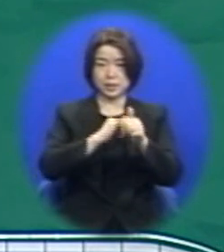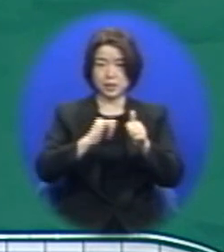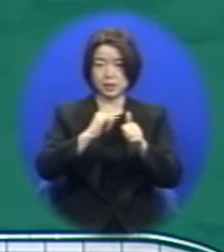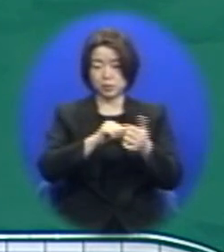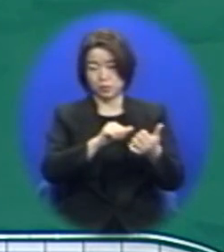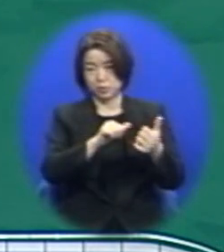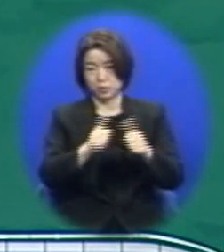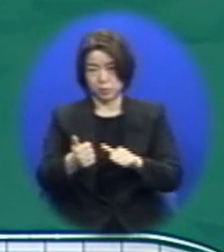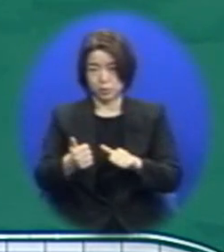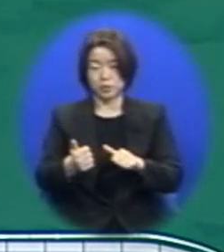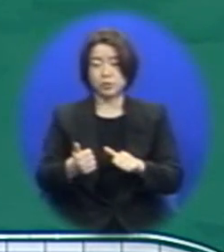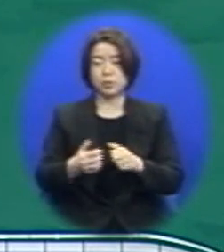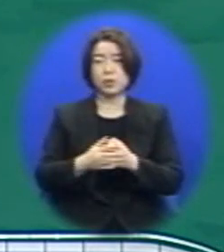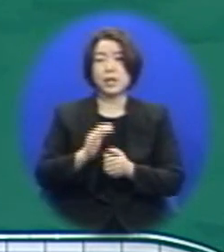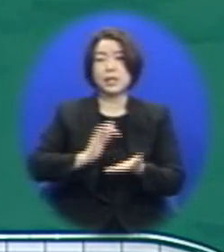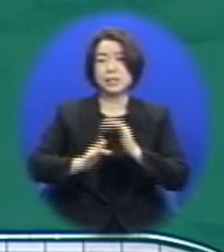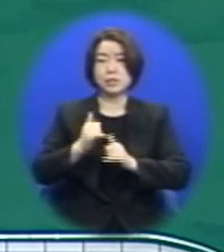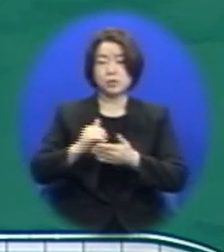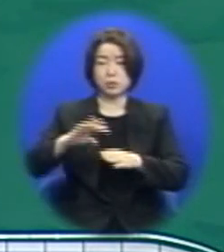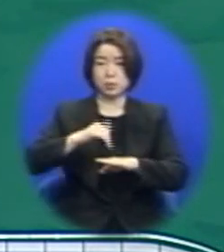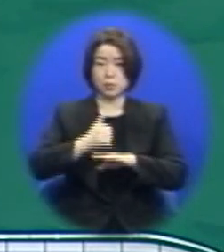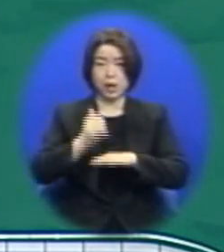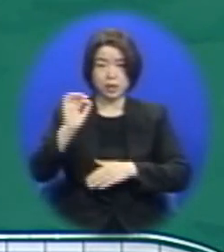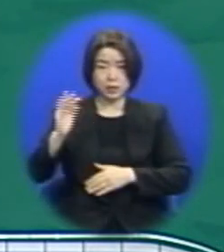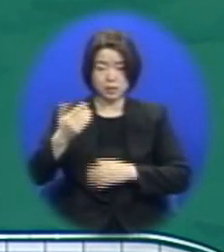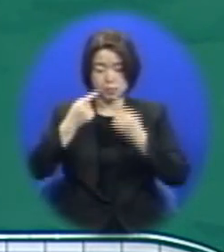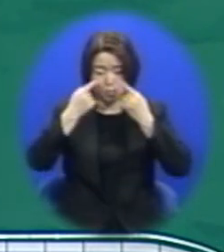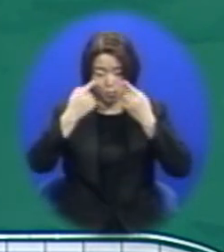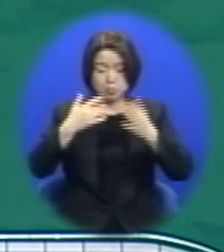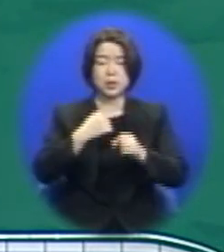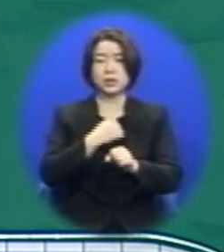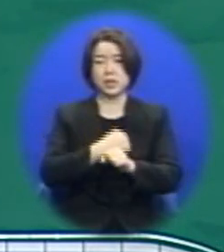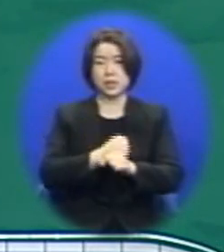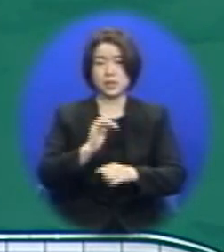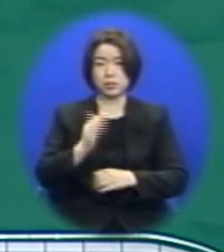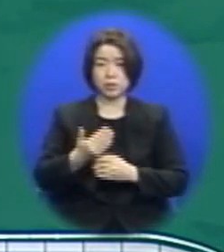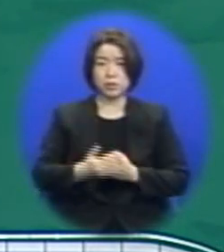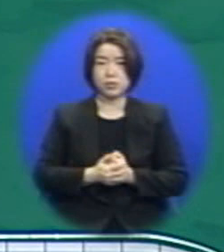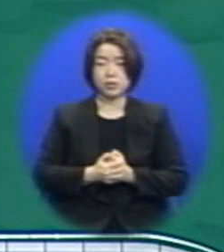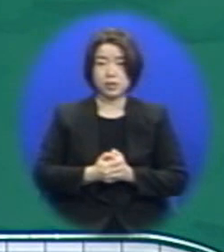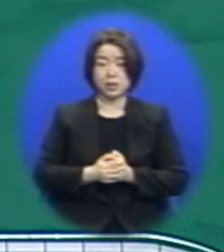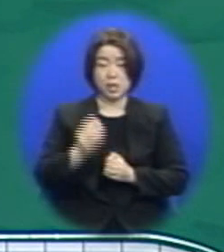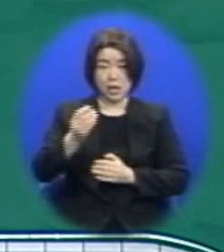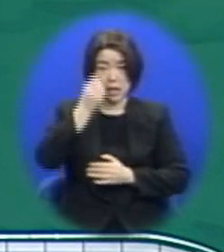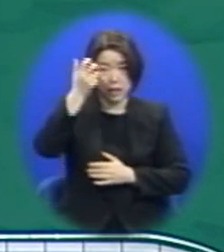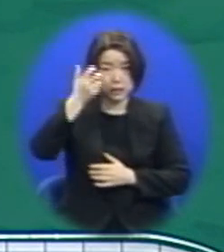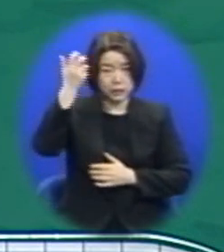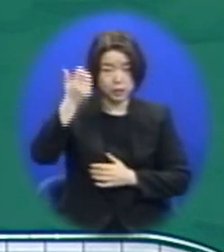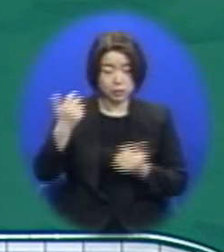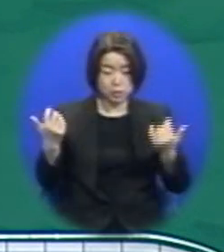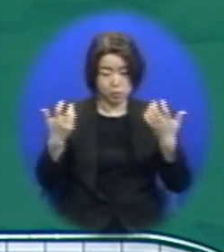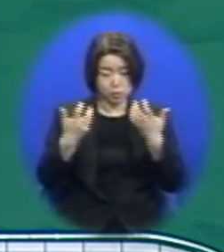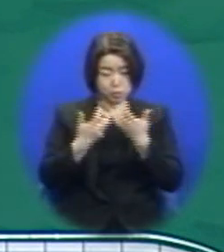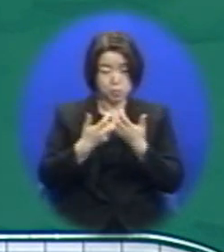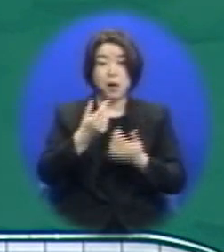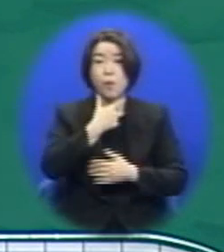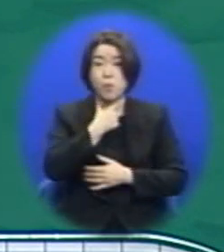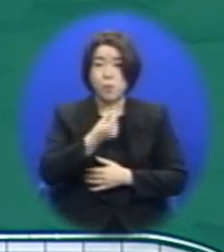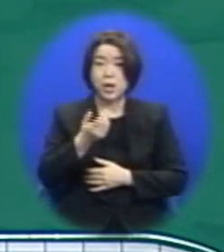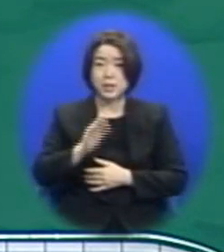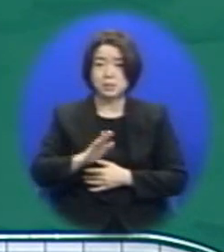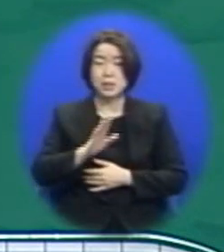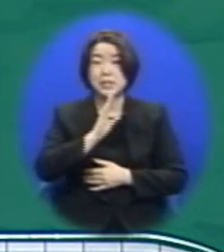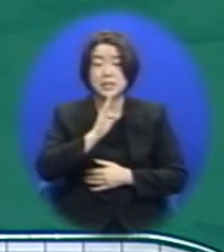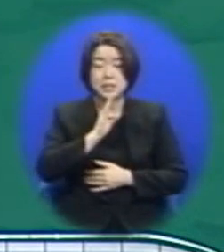죽이고 예수님의 왕되심을 분명히 하는 것입니다. 여러분, 성령 충만을 다 갈망하시는데 실제로 성령